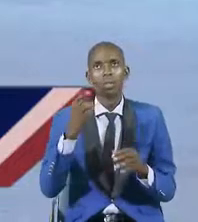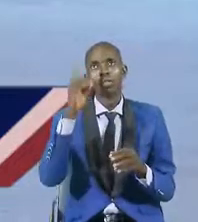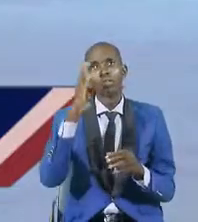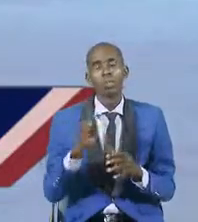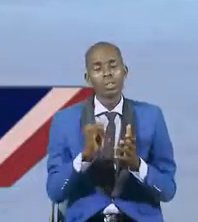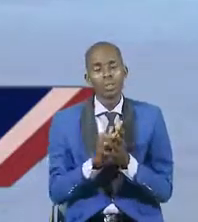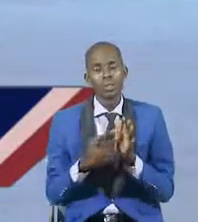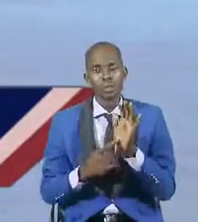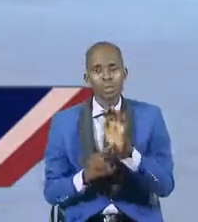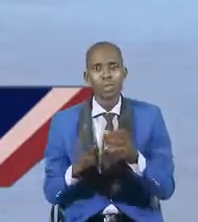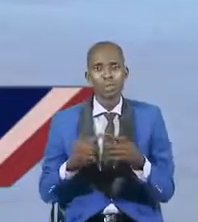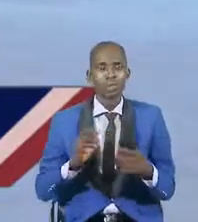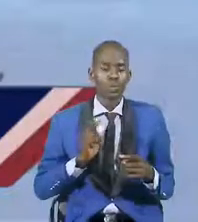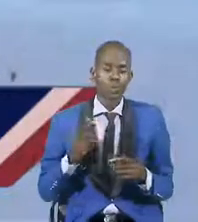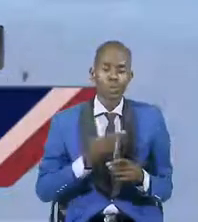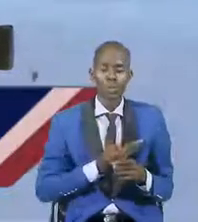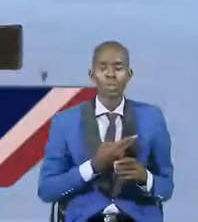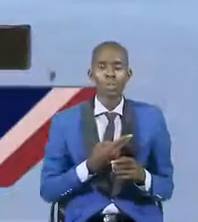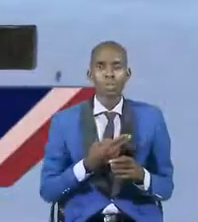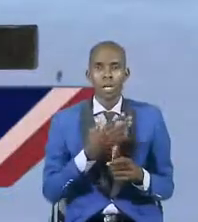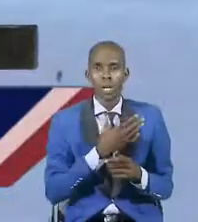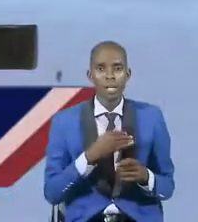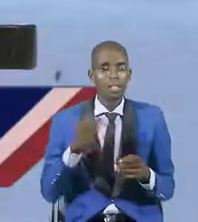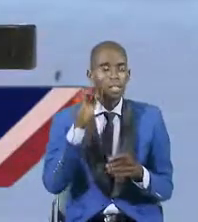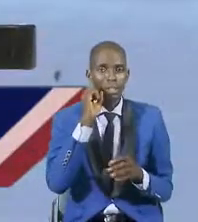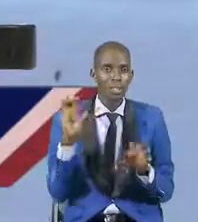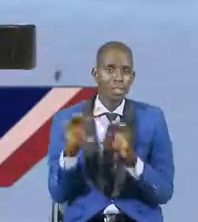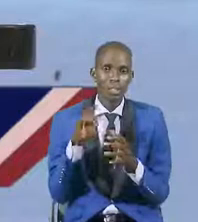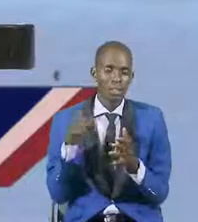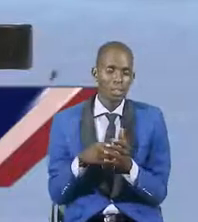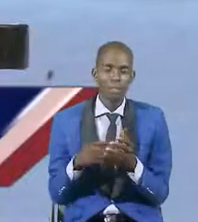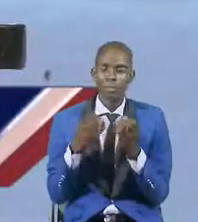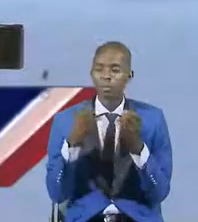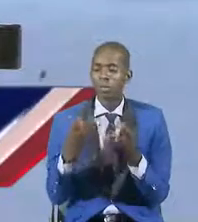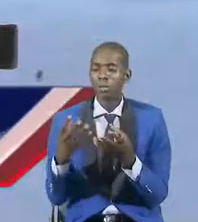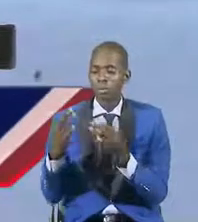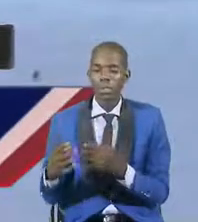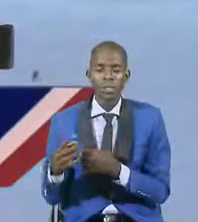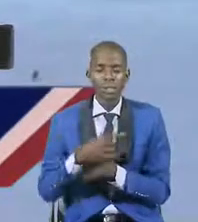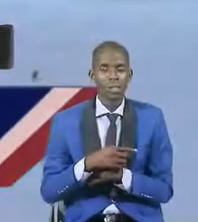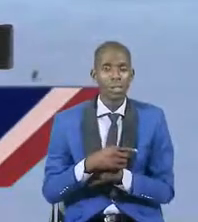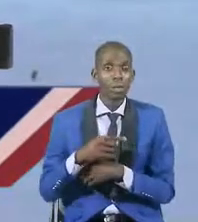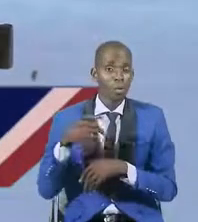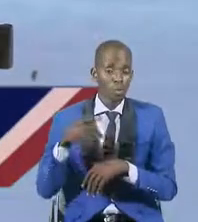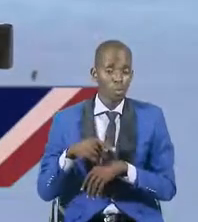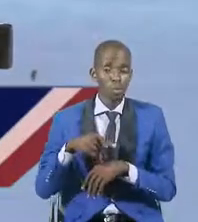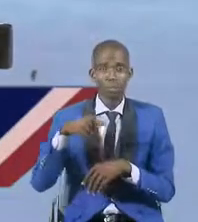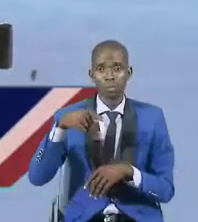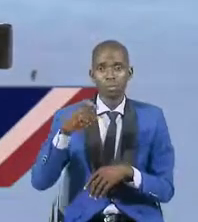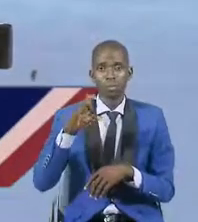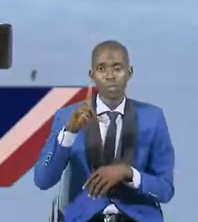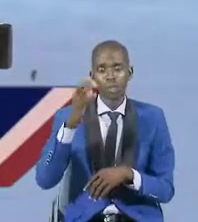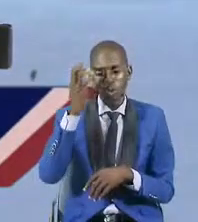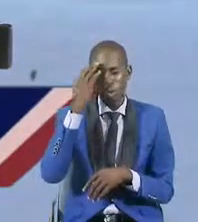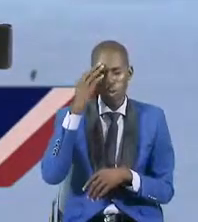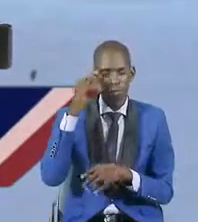du salut. Et elle faisait cela plusieurs jours. Mais Paul savait par l'Esprit de Dieu